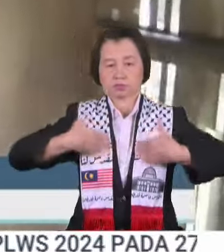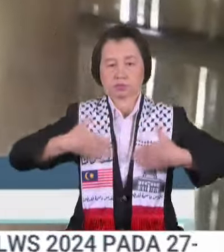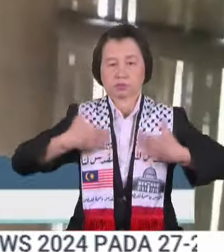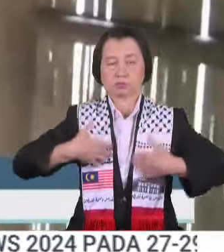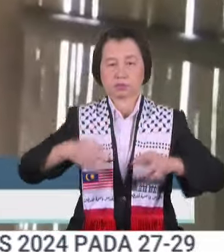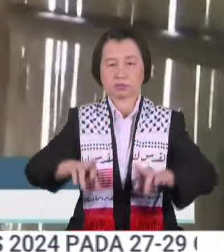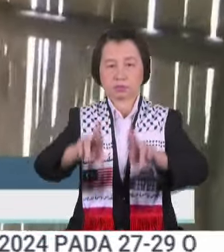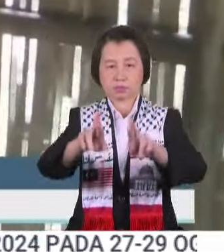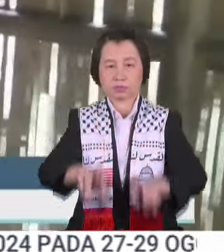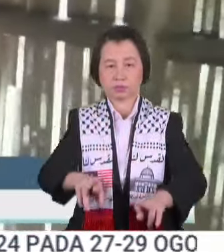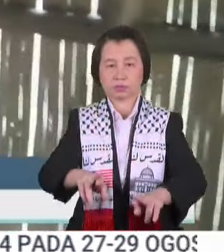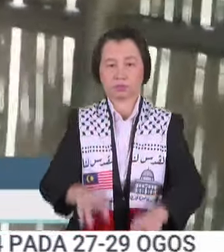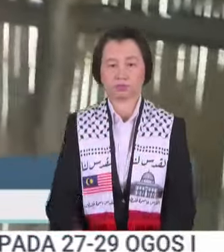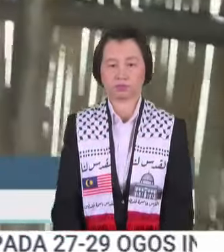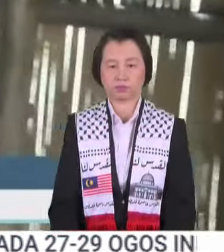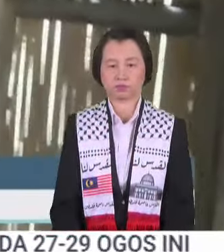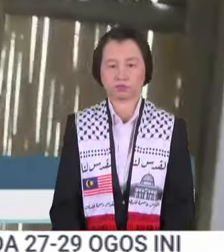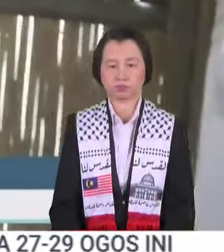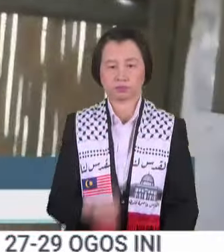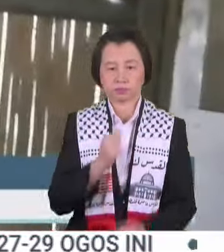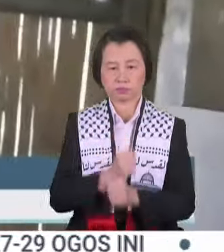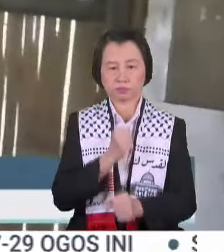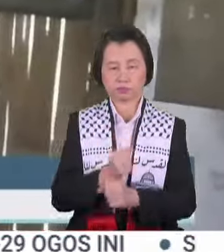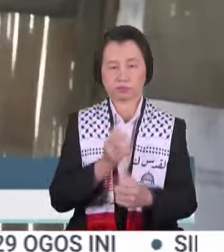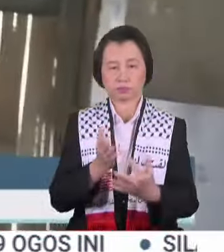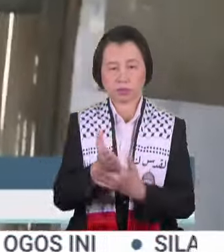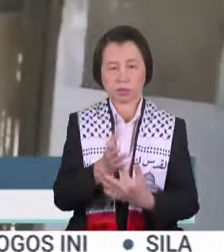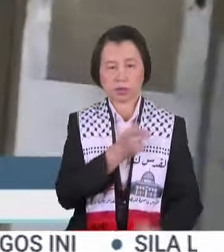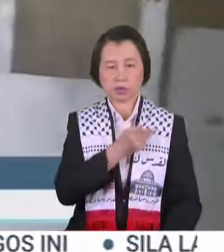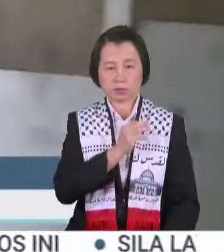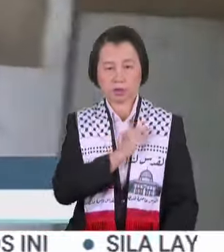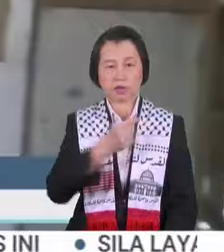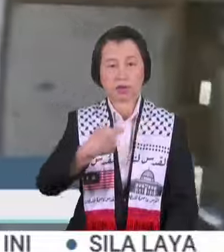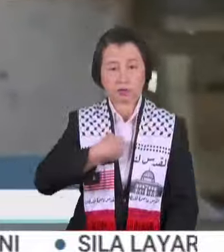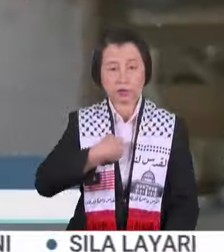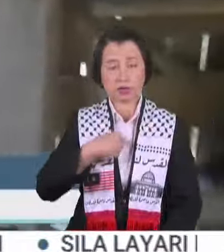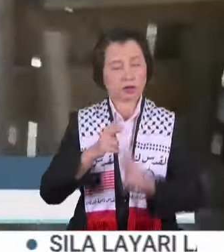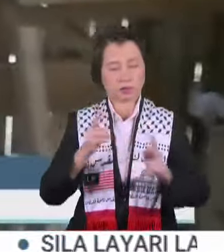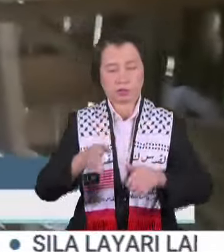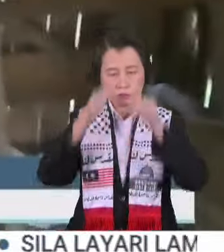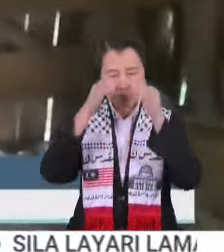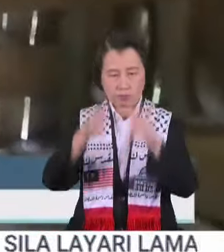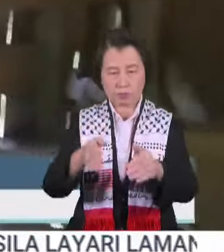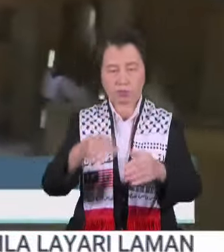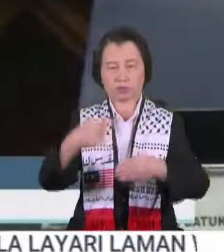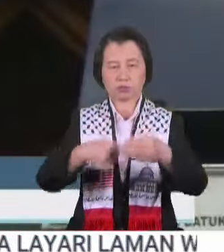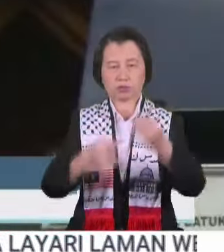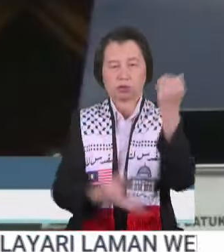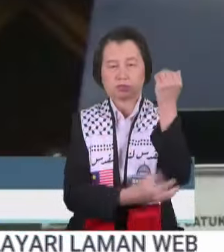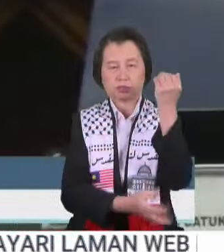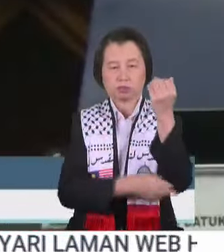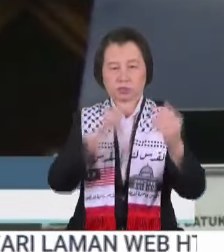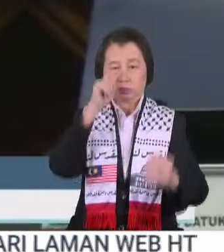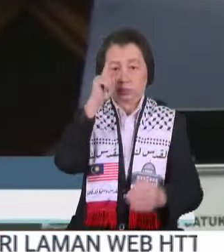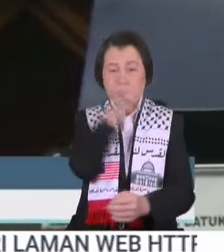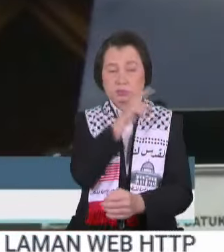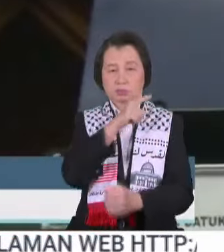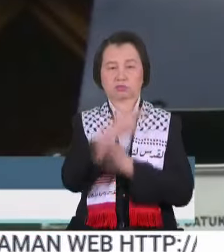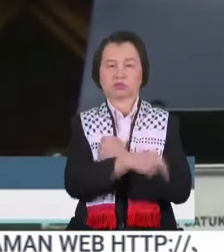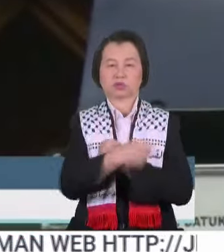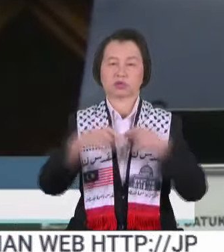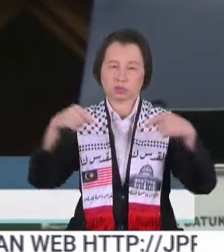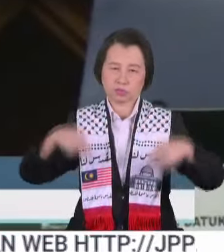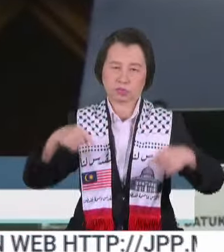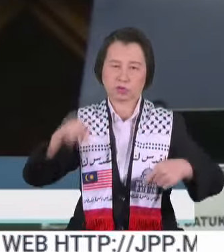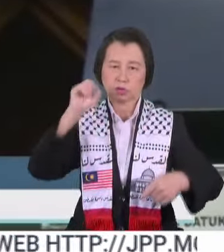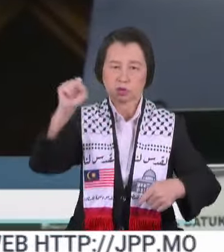kesejahteraan rakyat. Kerajaan Negeri Sabah melalui kementerian saya amat prihatin dengan isu kemiskinan tegar di negeri ini dan